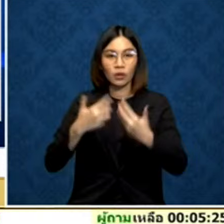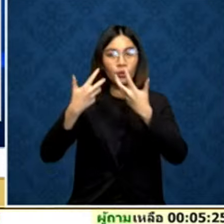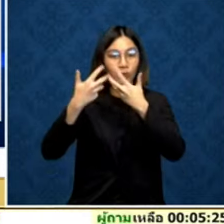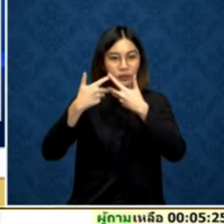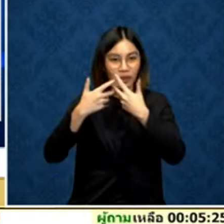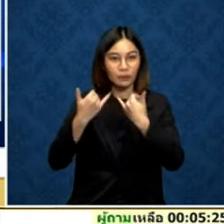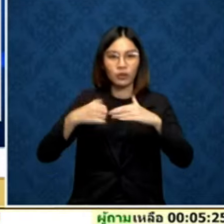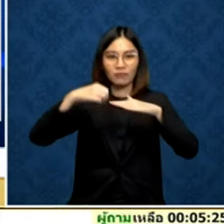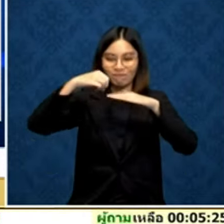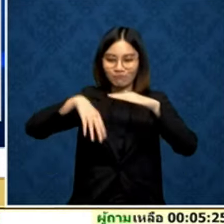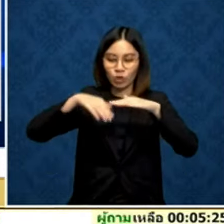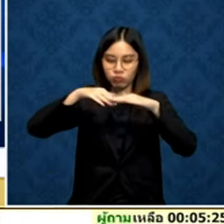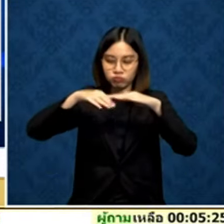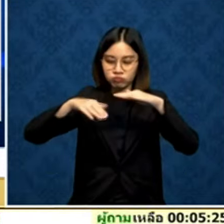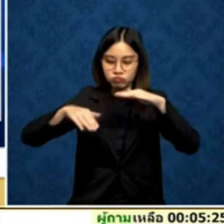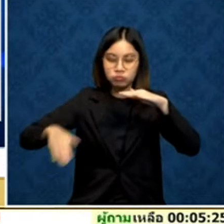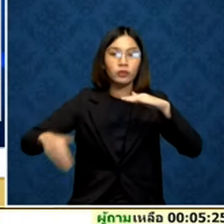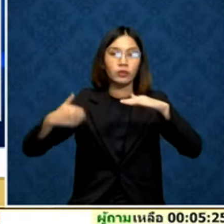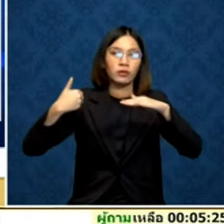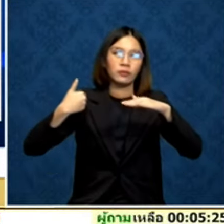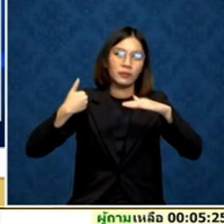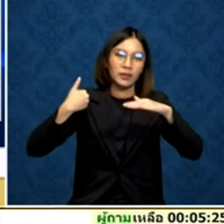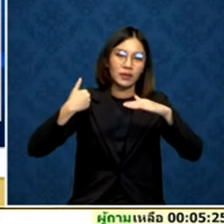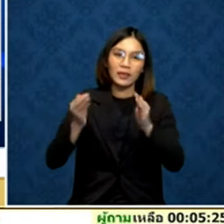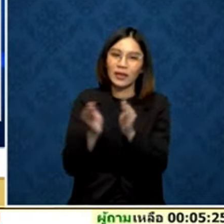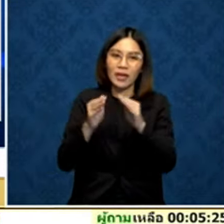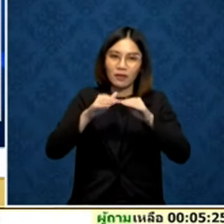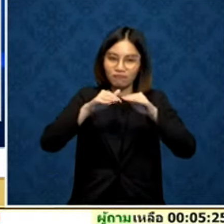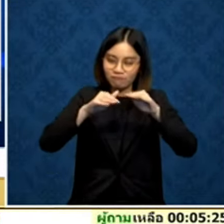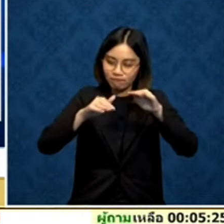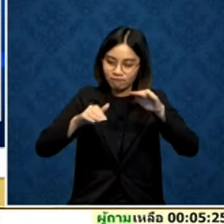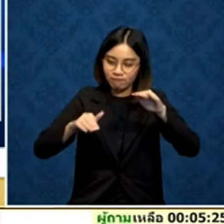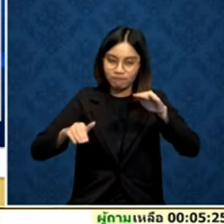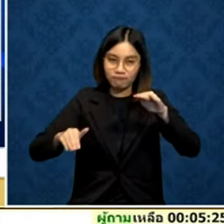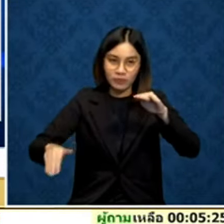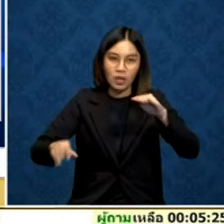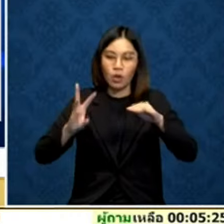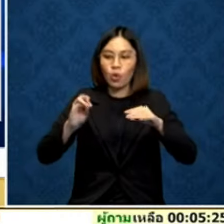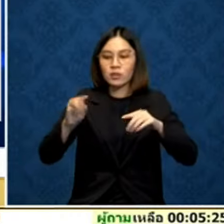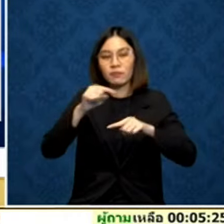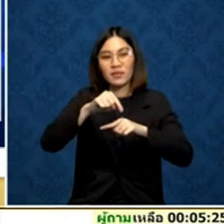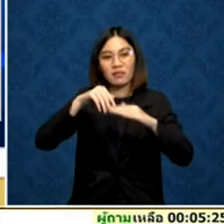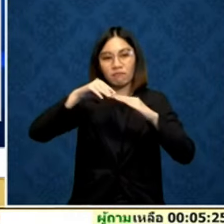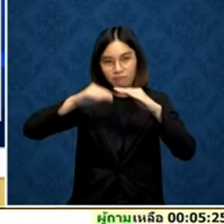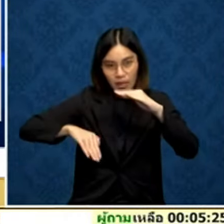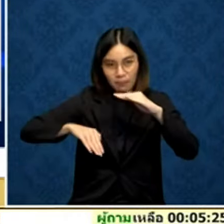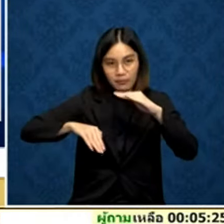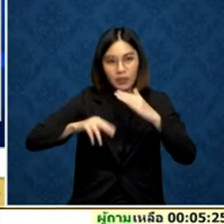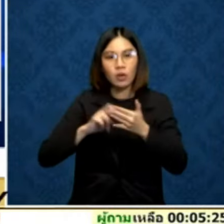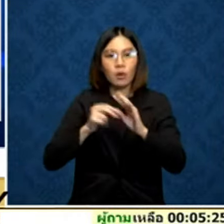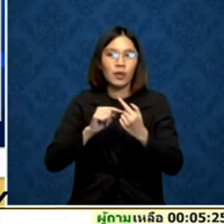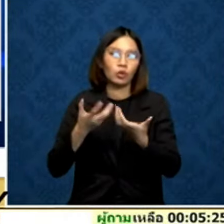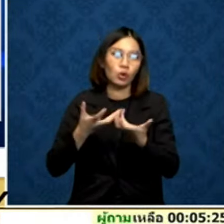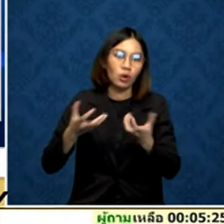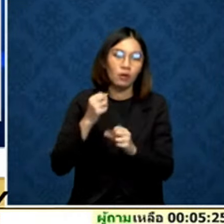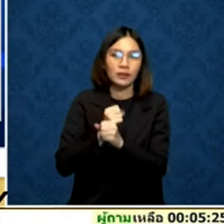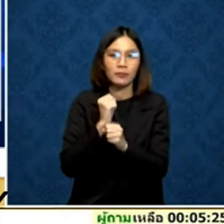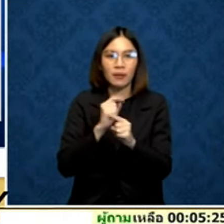หมดนะครับ capacity utilization ก็ต่ำมาตลอดลดลงตลอดเวลาต่ำ 60% นะครับแสดงว่าพวกการผลิตความต้อง